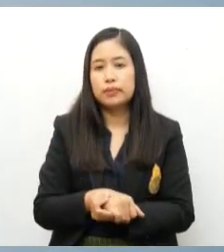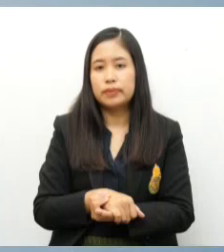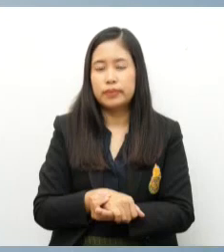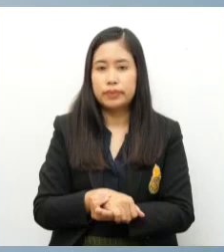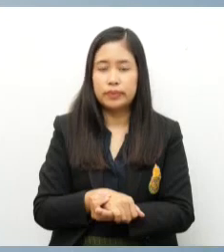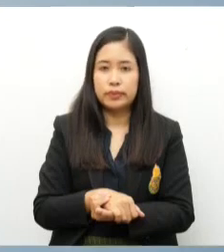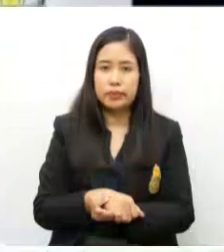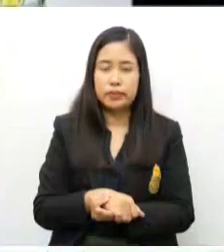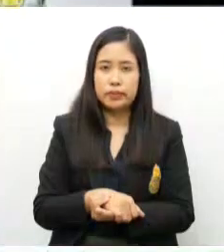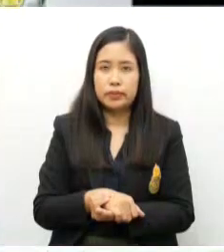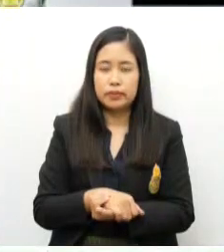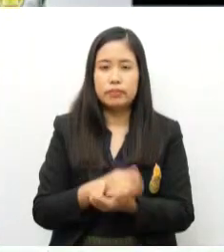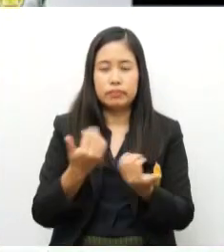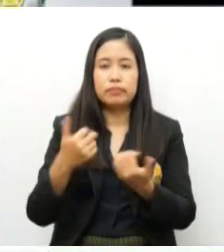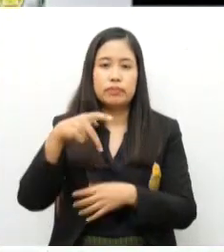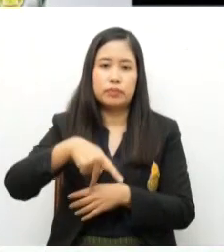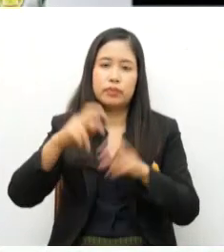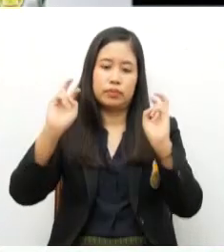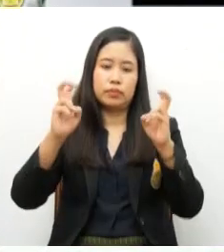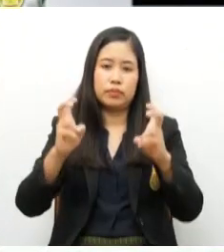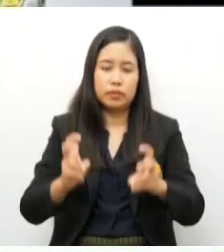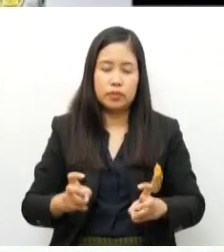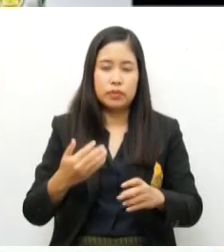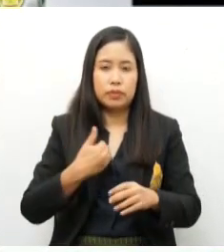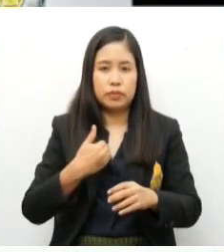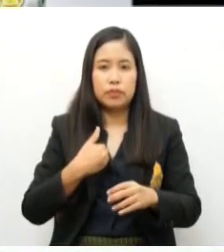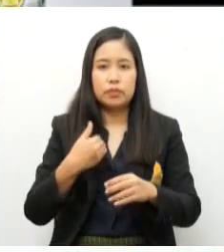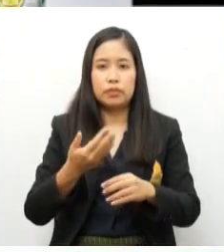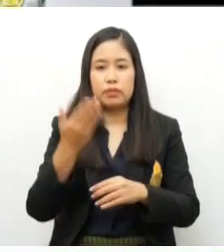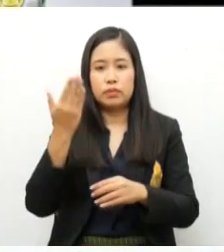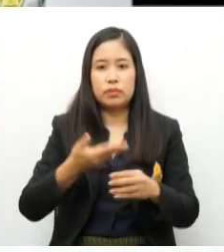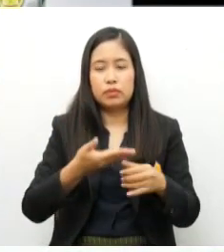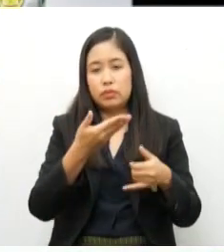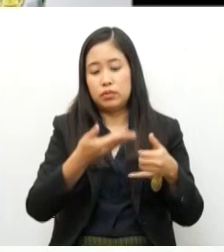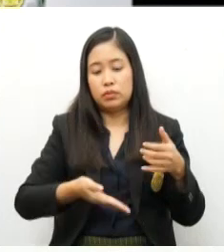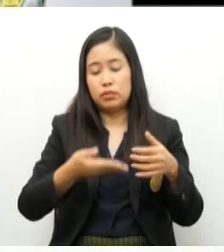ำหรับพุธนี้ก็คงมีประเด็นที่จะนำเรียนนะครับให้พี่น้อง